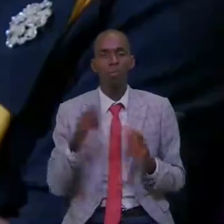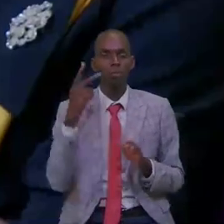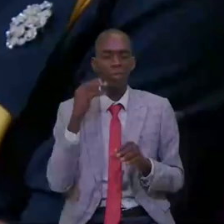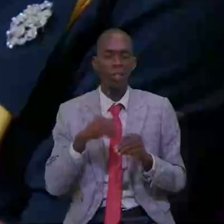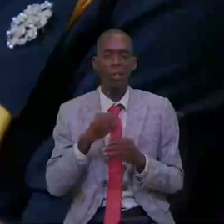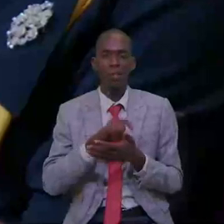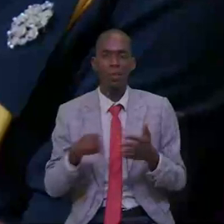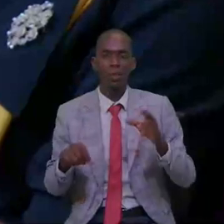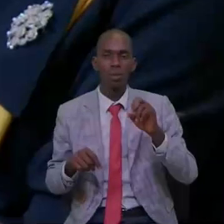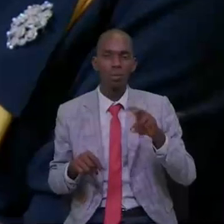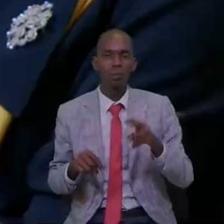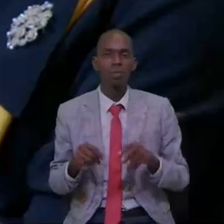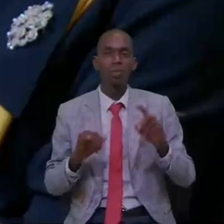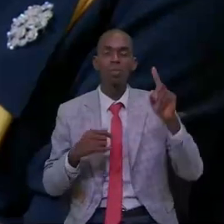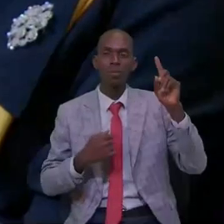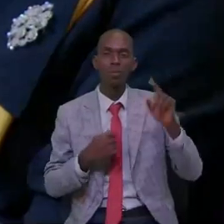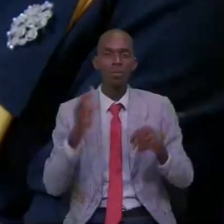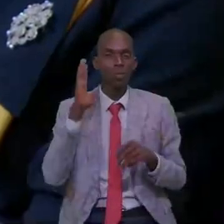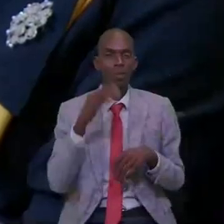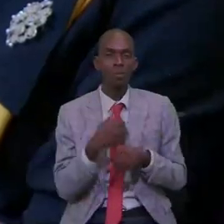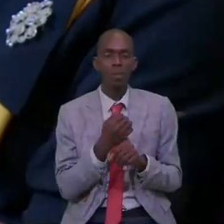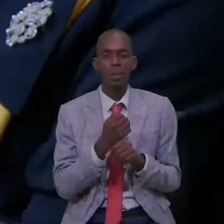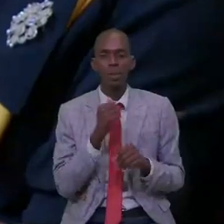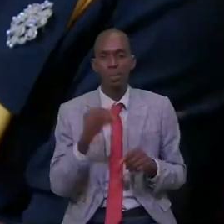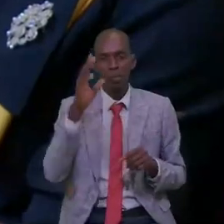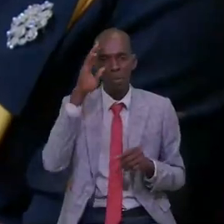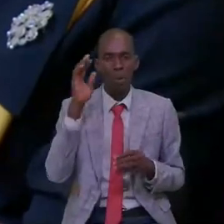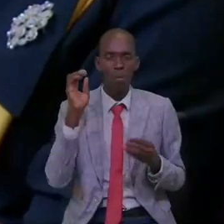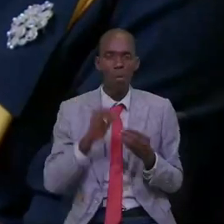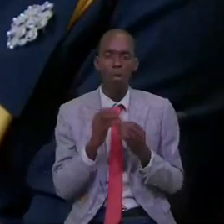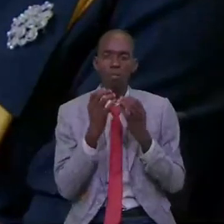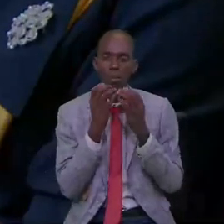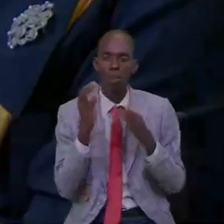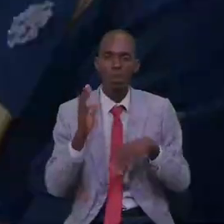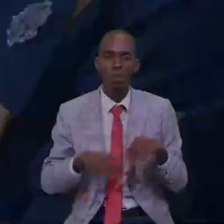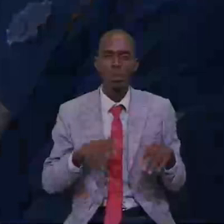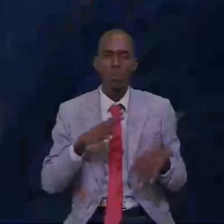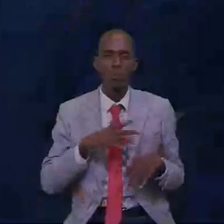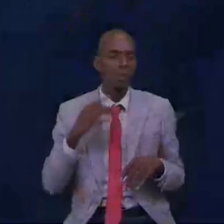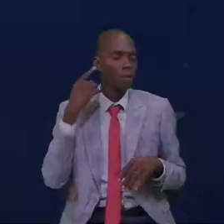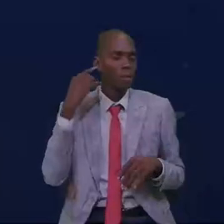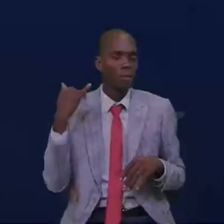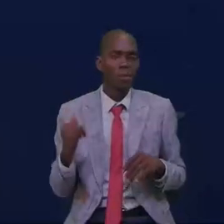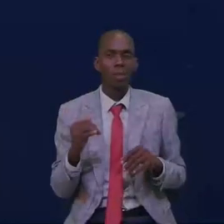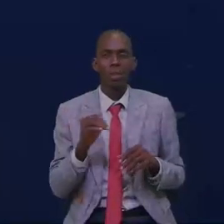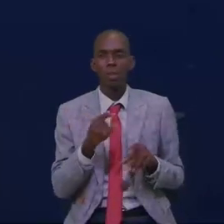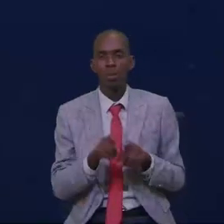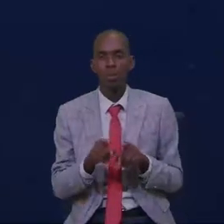Je rendrai les hommes plus rares que l'orphelin. Je les rendrai plus rares que